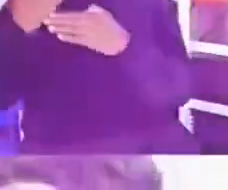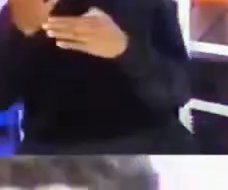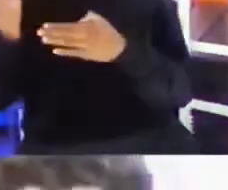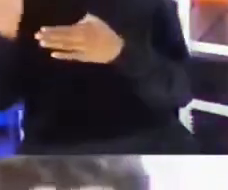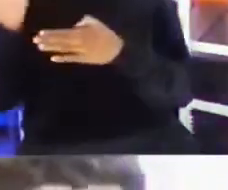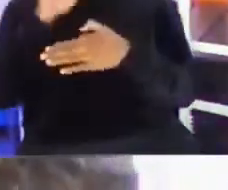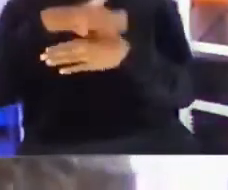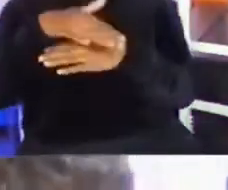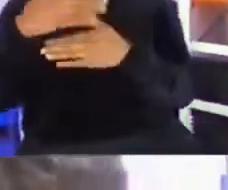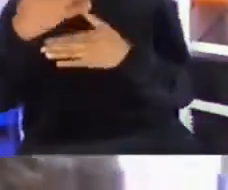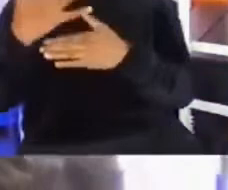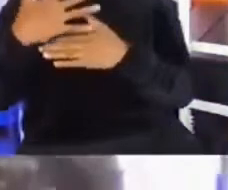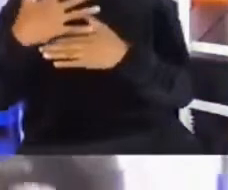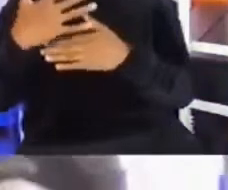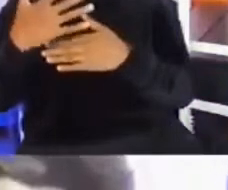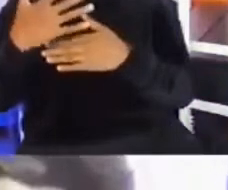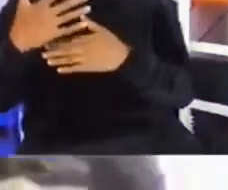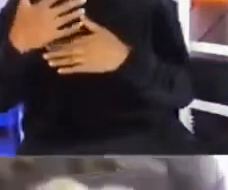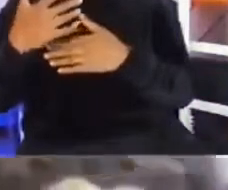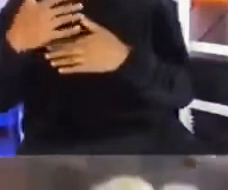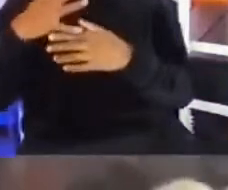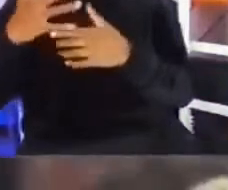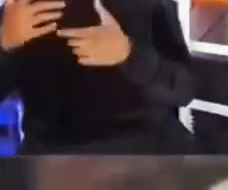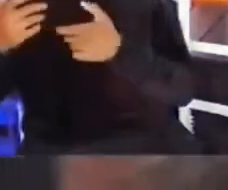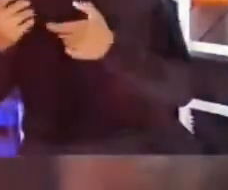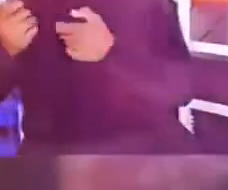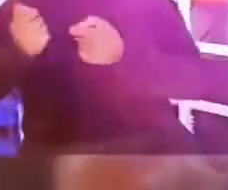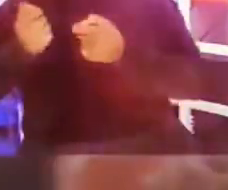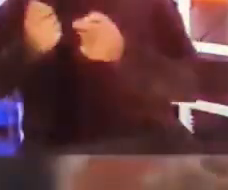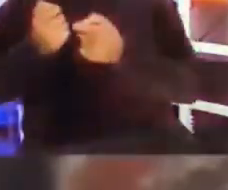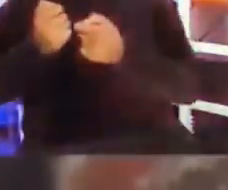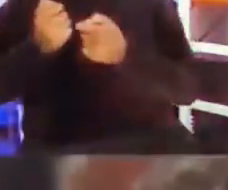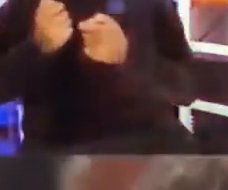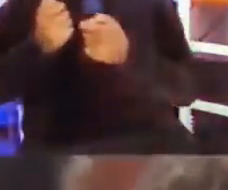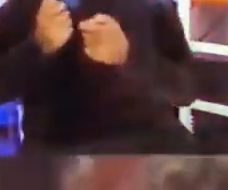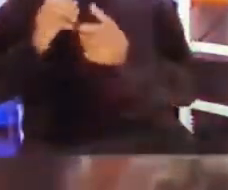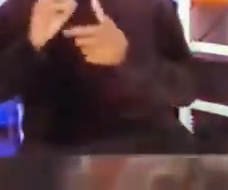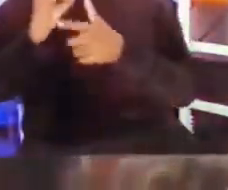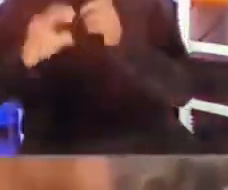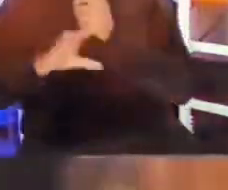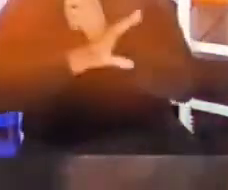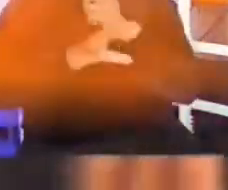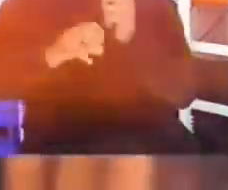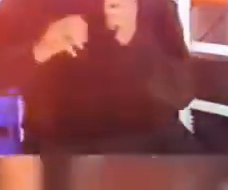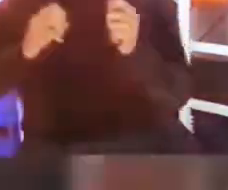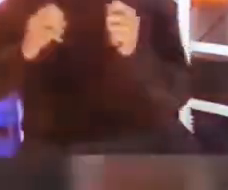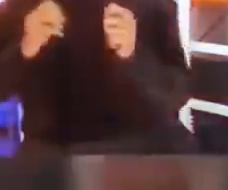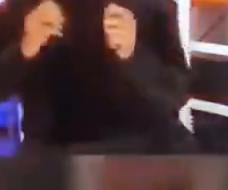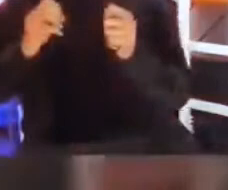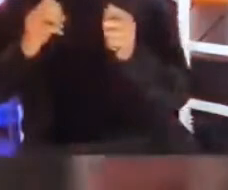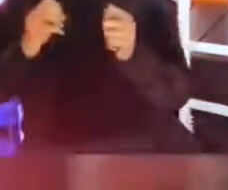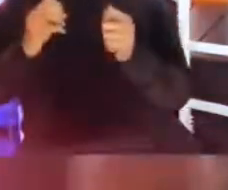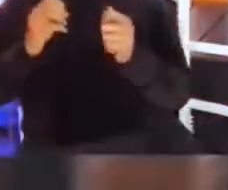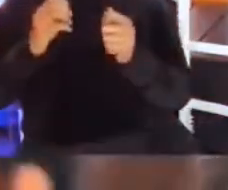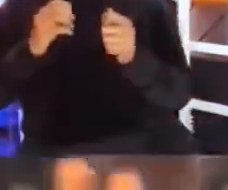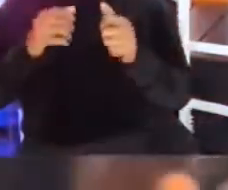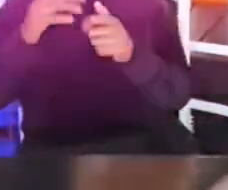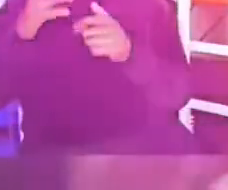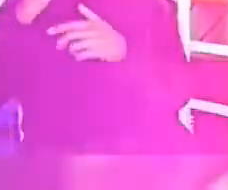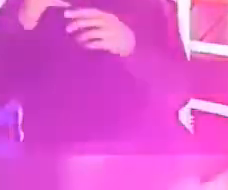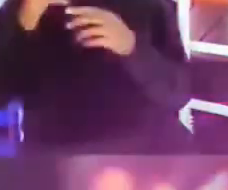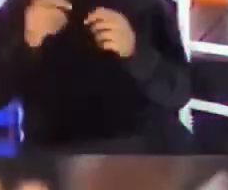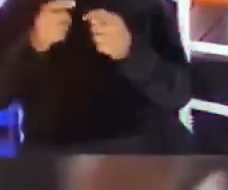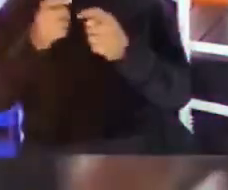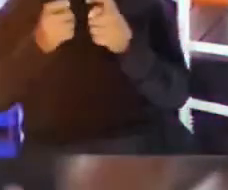aduaya Amen Iri itunya neto Neguo gai Iri asi eto Neguo Jesu Uyo zamakaga